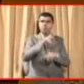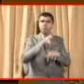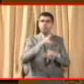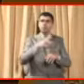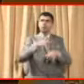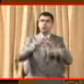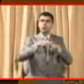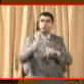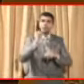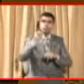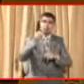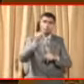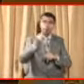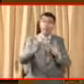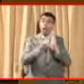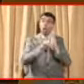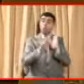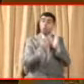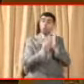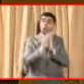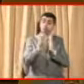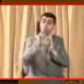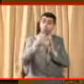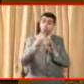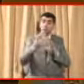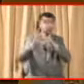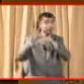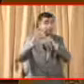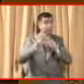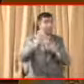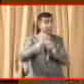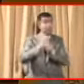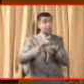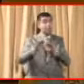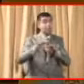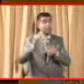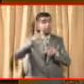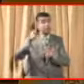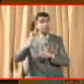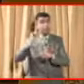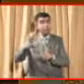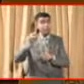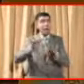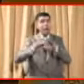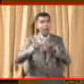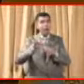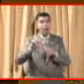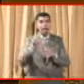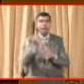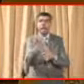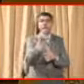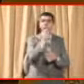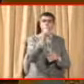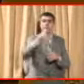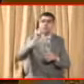في خلال القانون المالي الجاي باش يكون تعزيز الموارد البشرية ديال هاد الناس، هادو راه فعلا مشكورين تيخدموا، ولكن راه مازال مطلوب